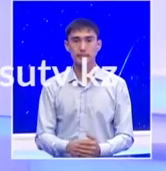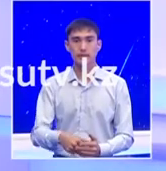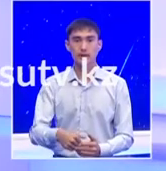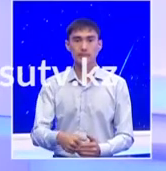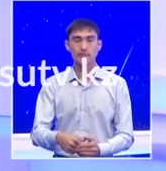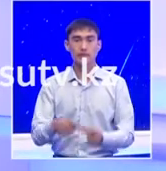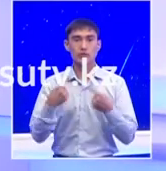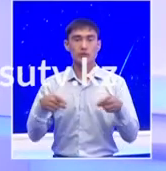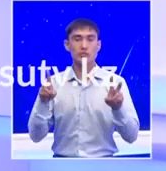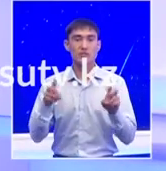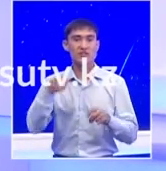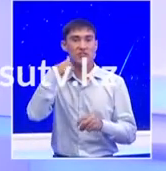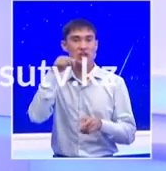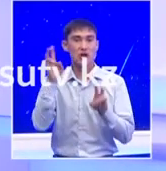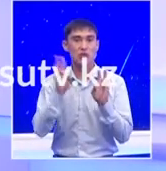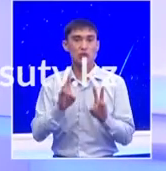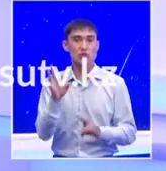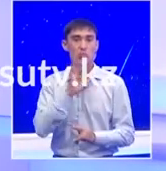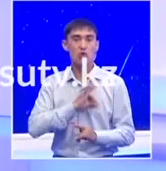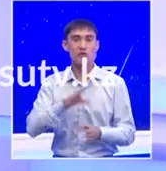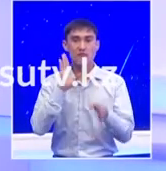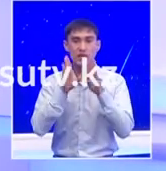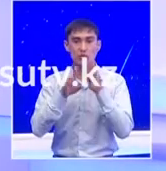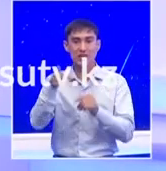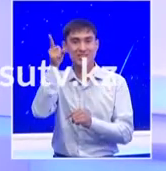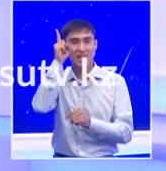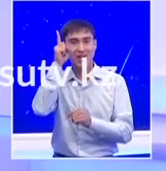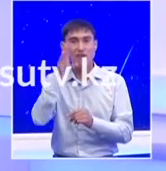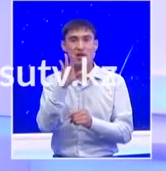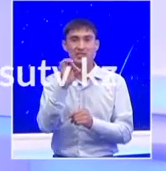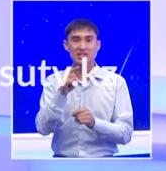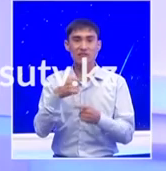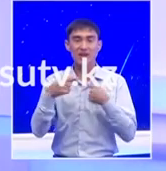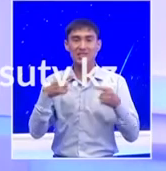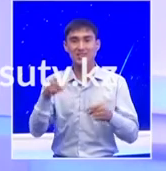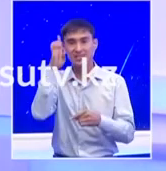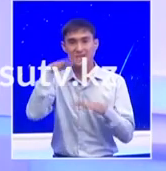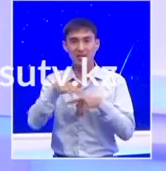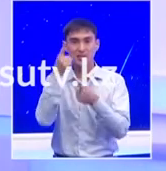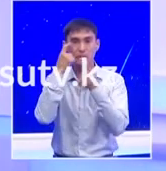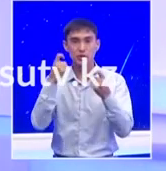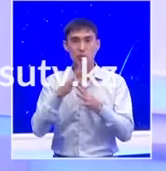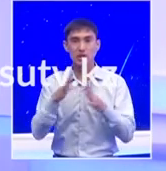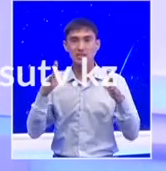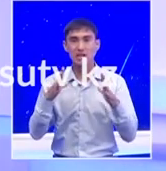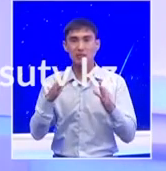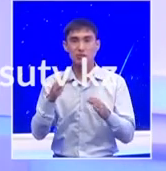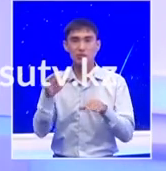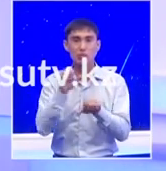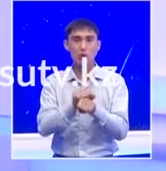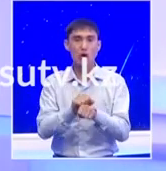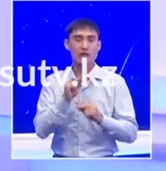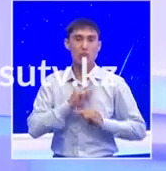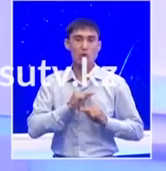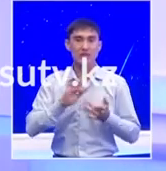К другим темам. Вчера ночью пользователи Facebook, Instagram и WhatsApp в разных странах сообщили о масштабных сбоях в